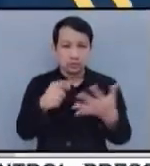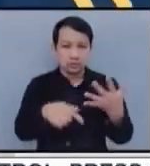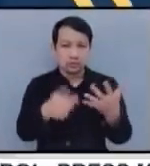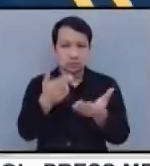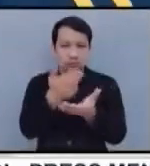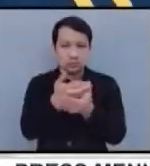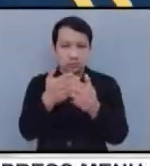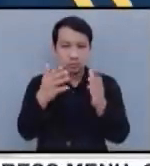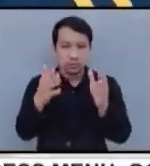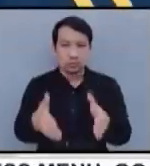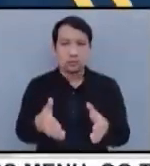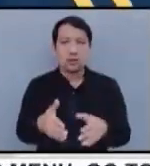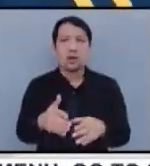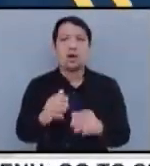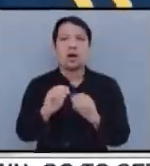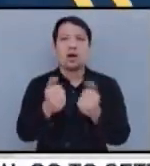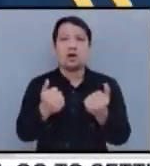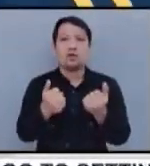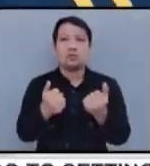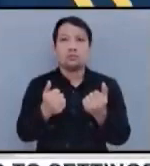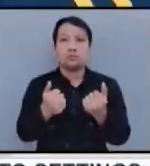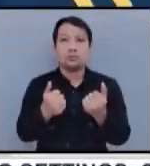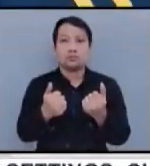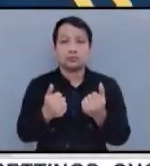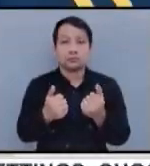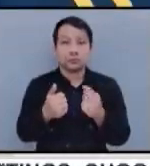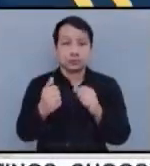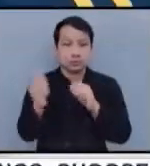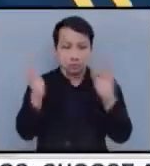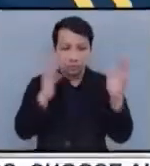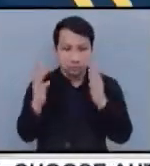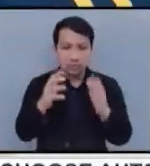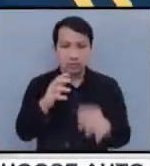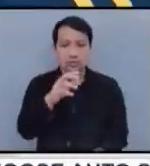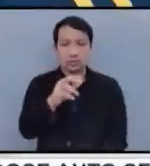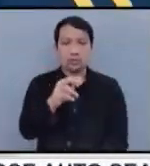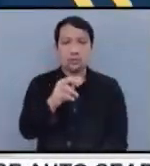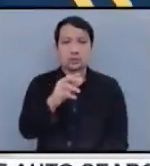pamamagitan ng pagpapalakas ng risk reduction at disaster efforts sa buong bansa.